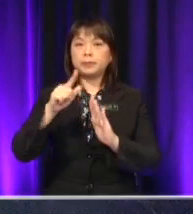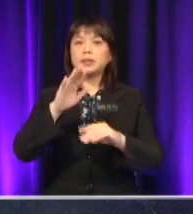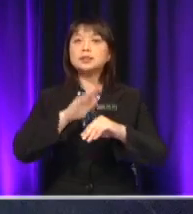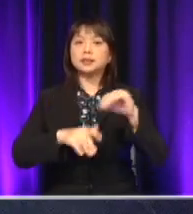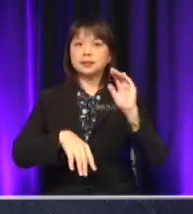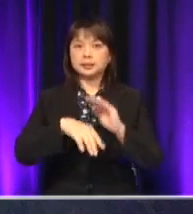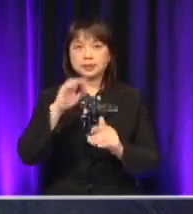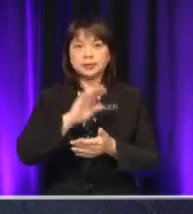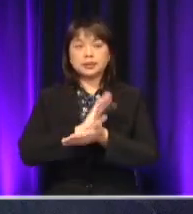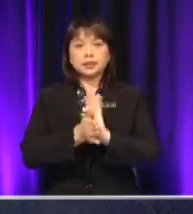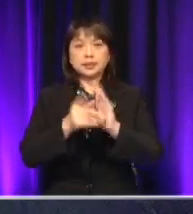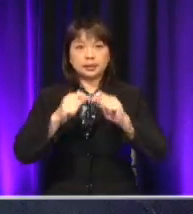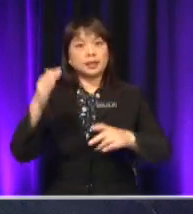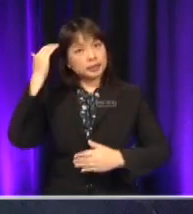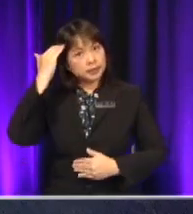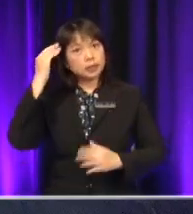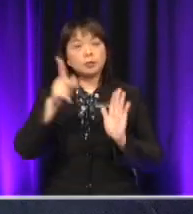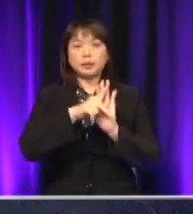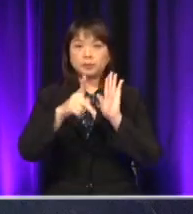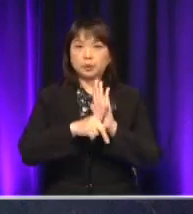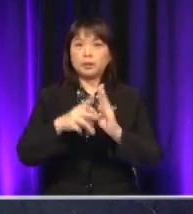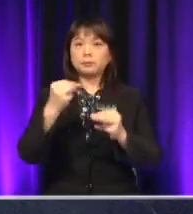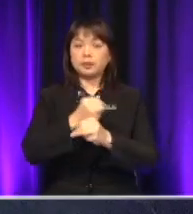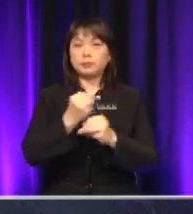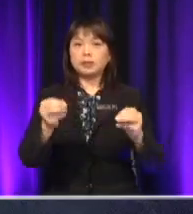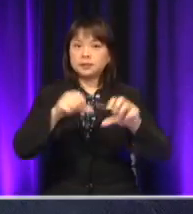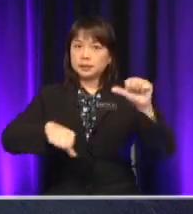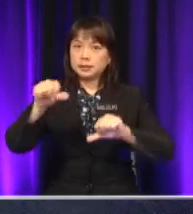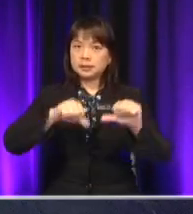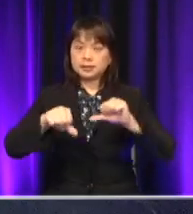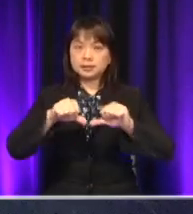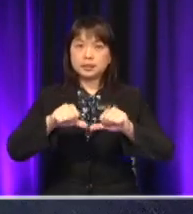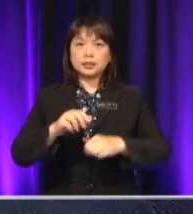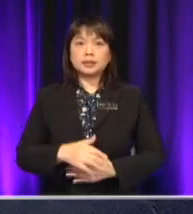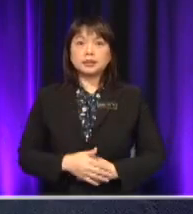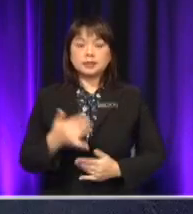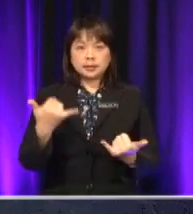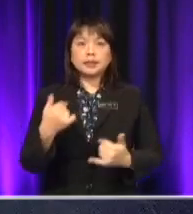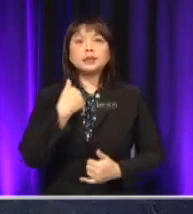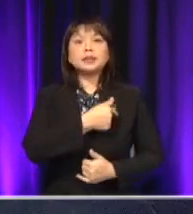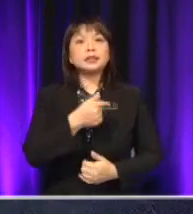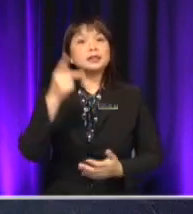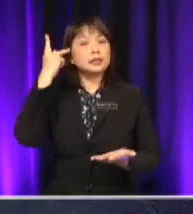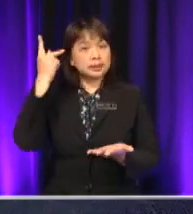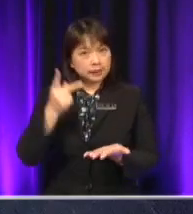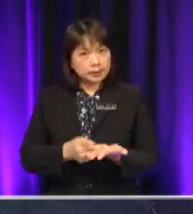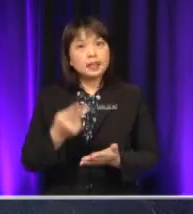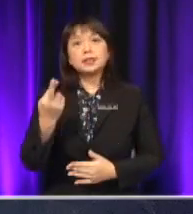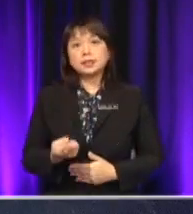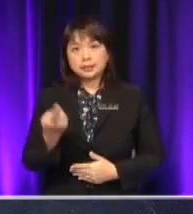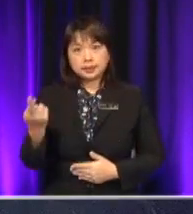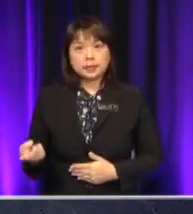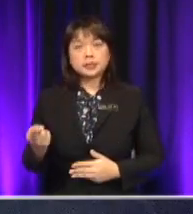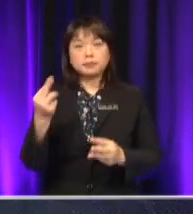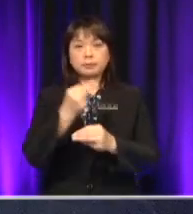Jadi dah tahu kan peraturan Makmal Sains? Ada 8 sini, cikgu. Okey, sekarang kita nak beralih pula untuk mengenali radas Makmal. Dah bersedia? Jom, cikgu. Okey, baik.